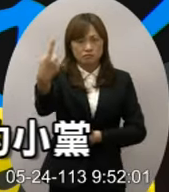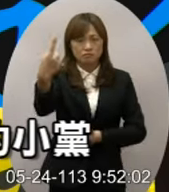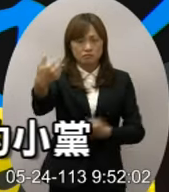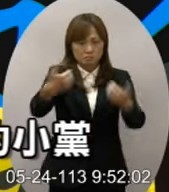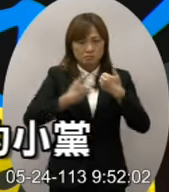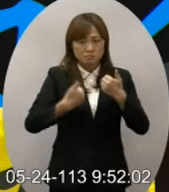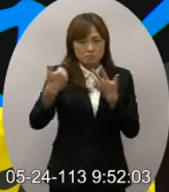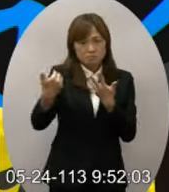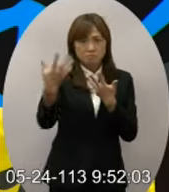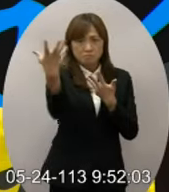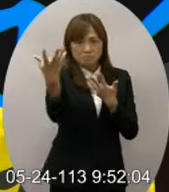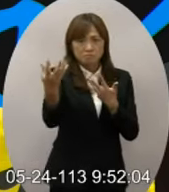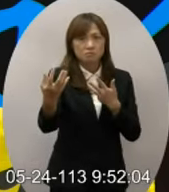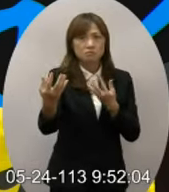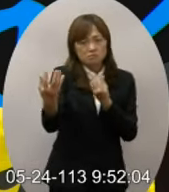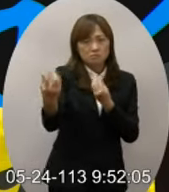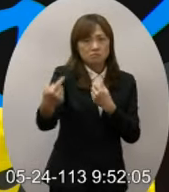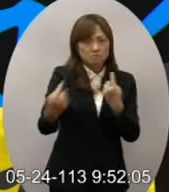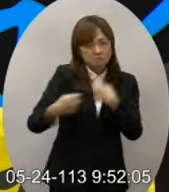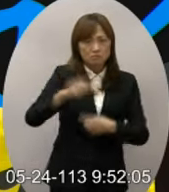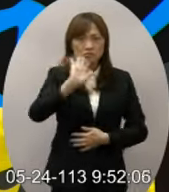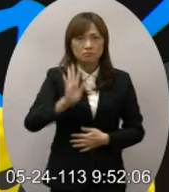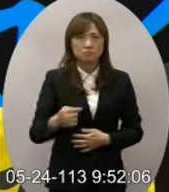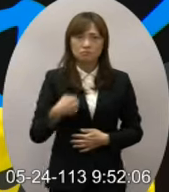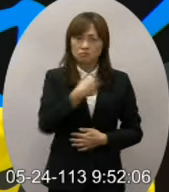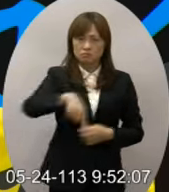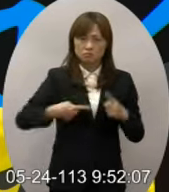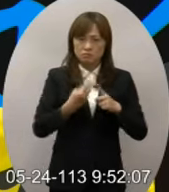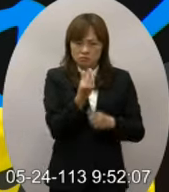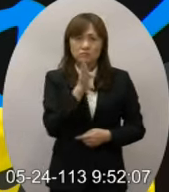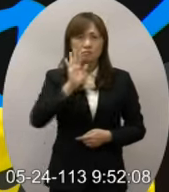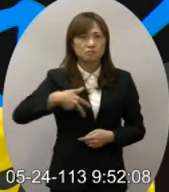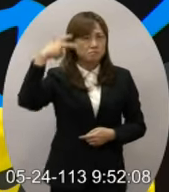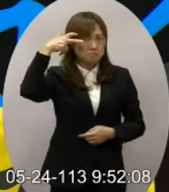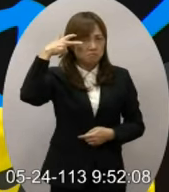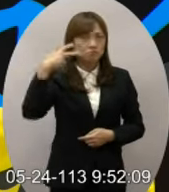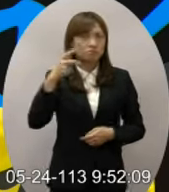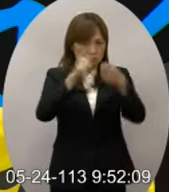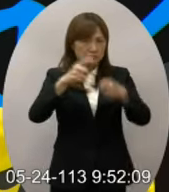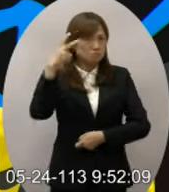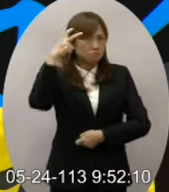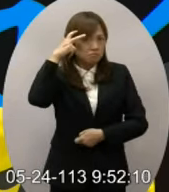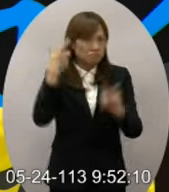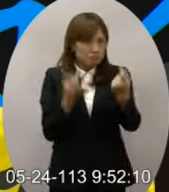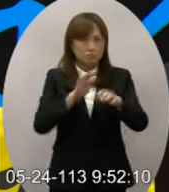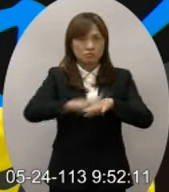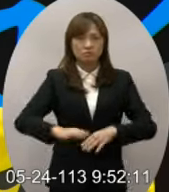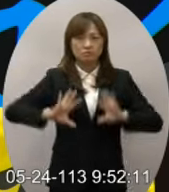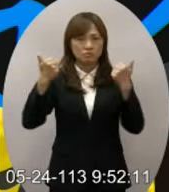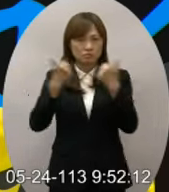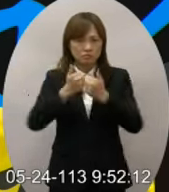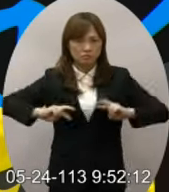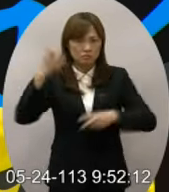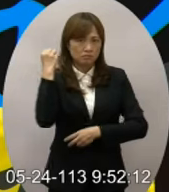我们8席的小党。我要告诉各位，虽然我们人少，但是我们会坚持我们的理念，国会改革